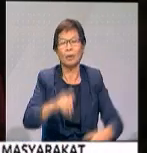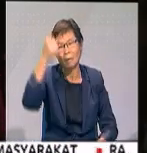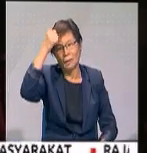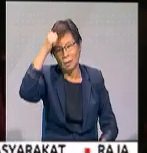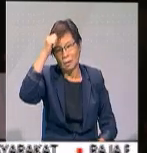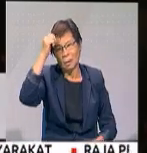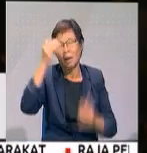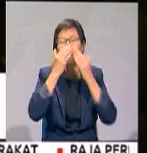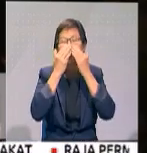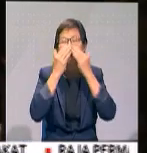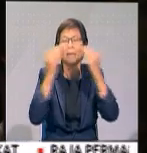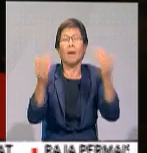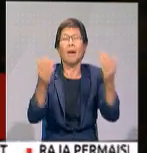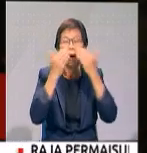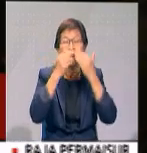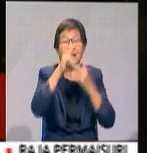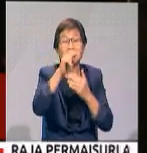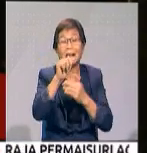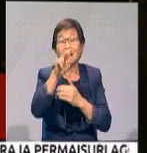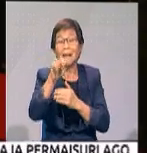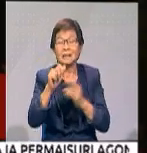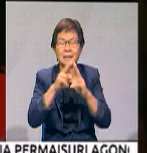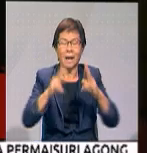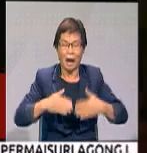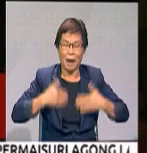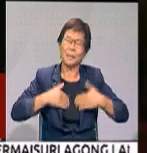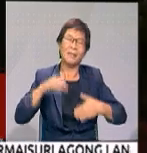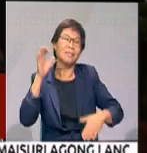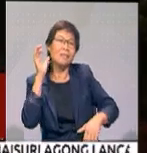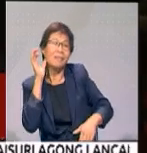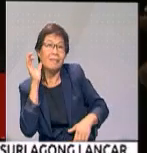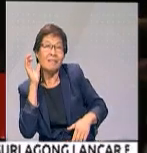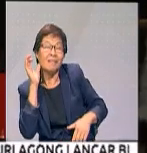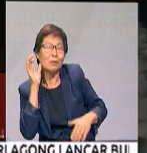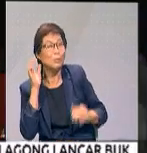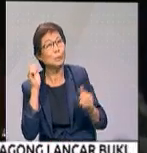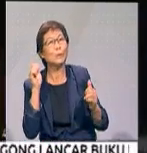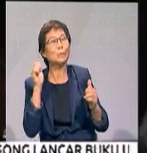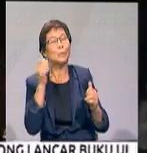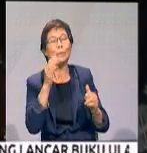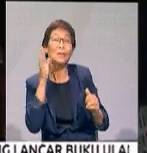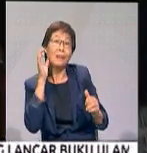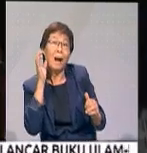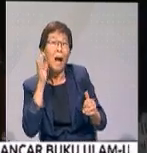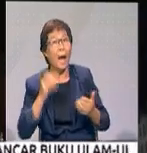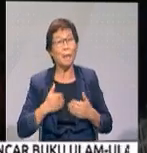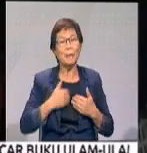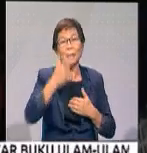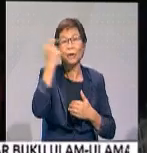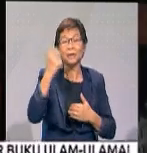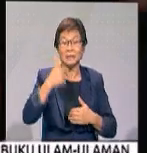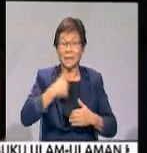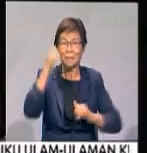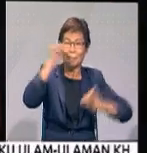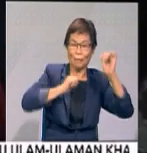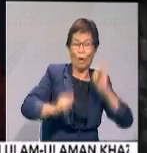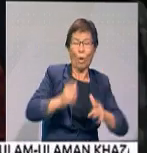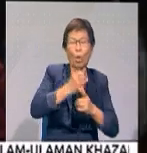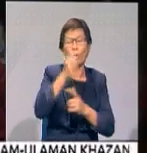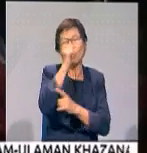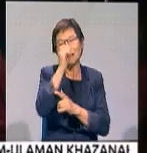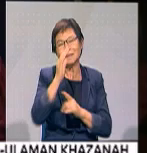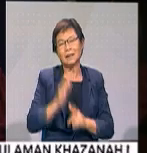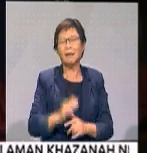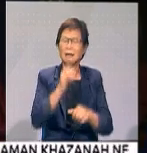Alhamdulillah, Nana sangat happy dengan bila dengar benda ni, sebab sebagai anak seni sebenarnya kerja kita